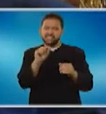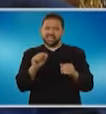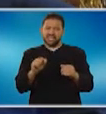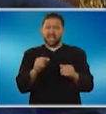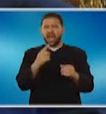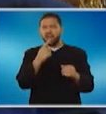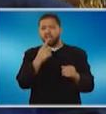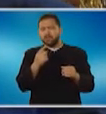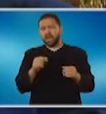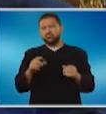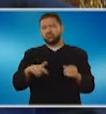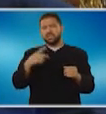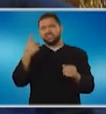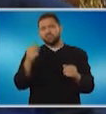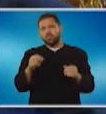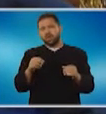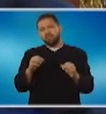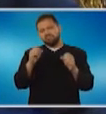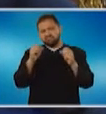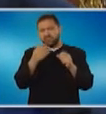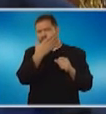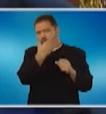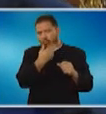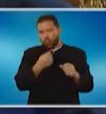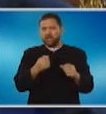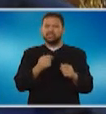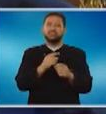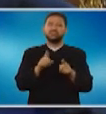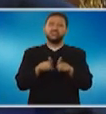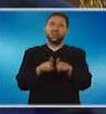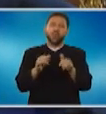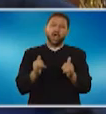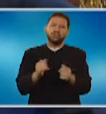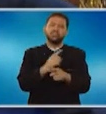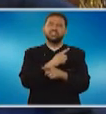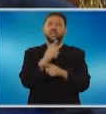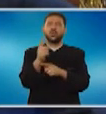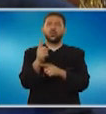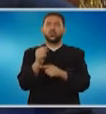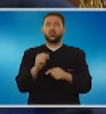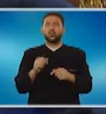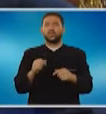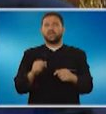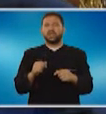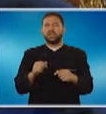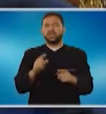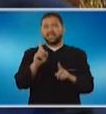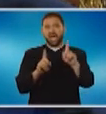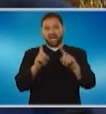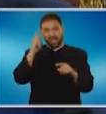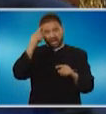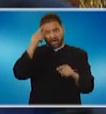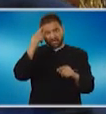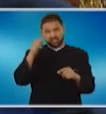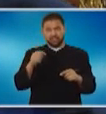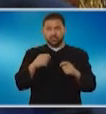limbaj, este una cu totul senzațională și vă dați seama că lucrurile, cel puțin comercial, capătă o